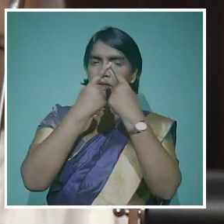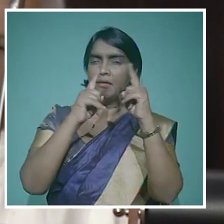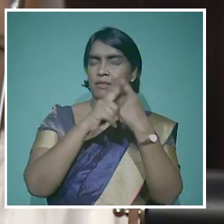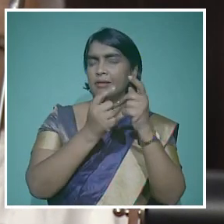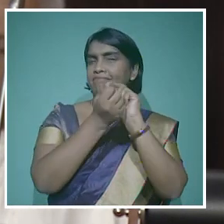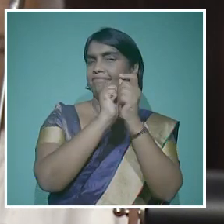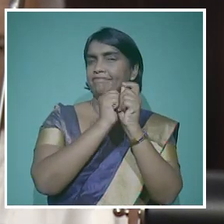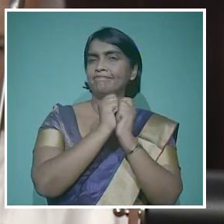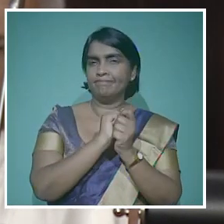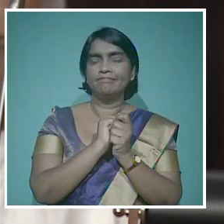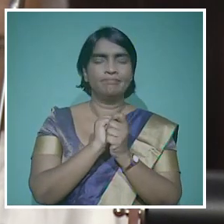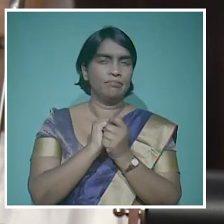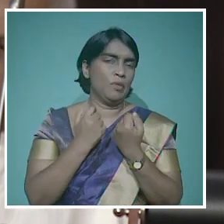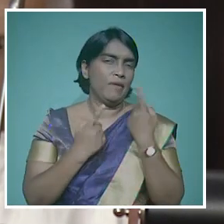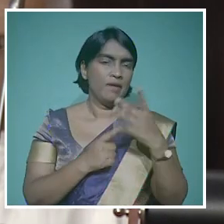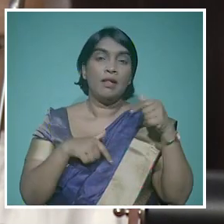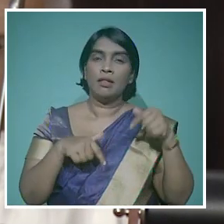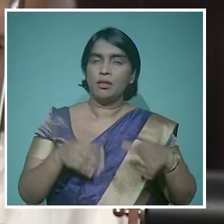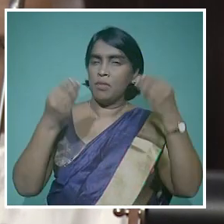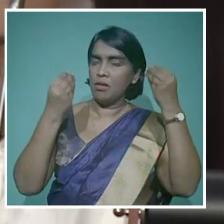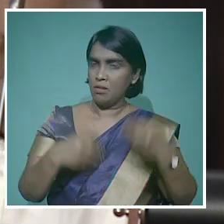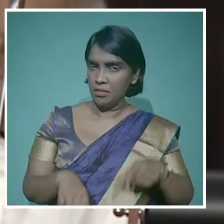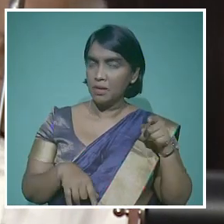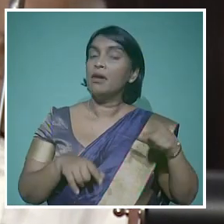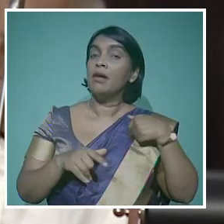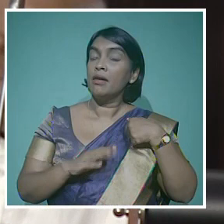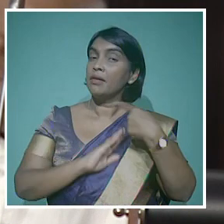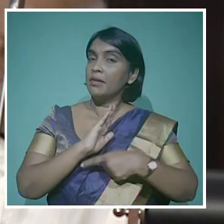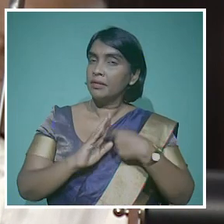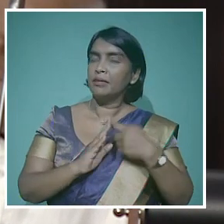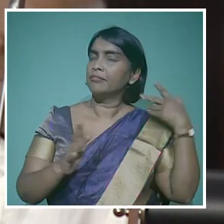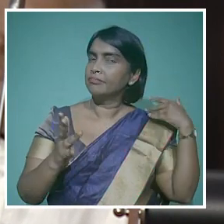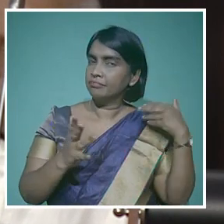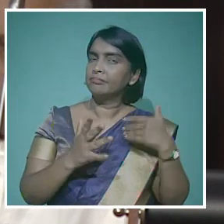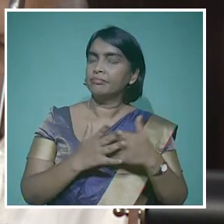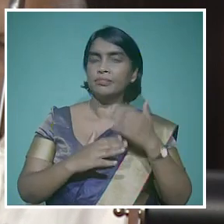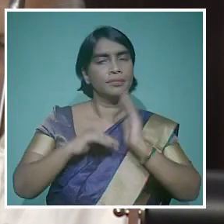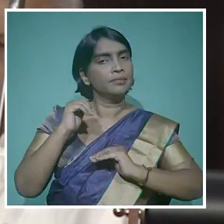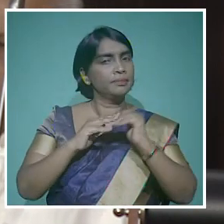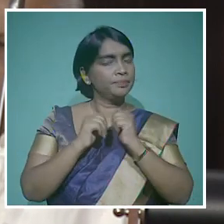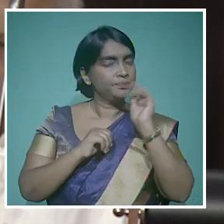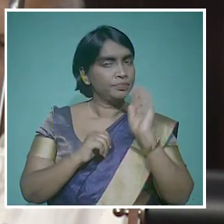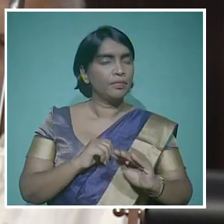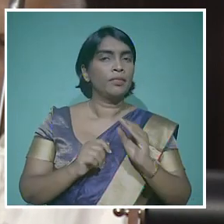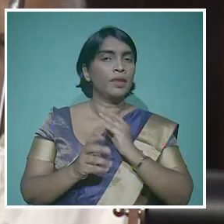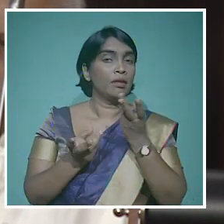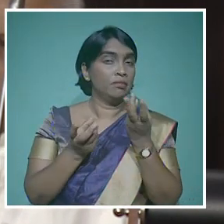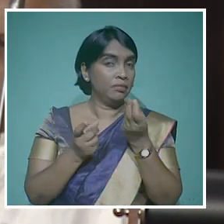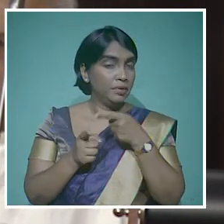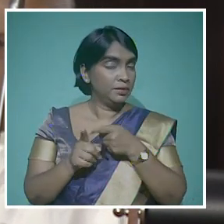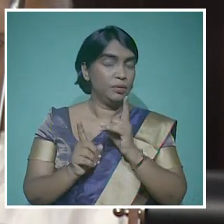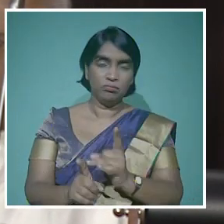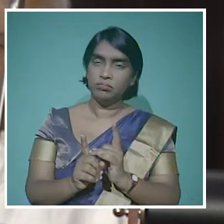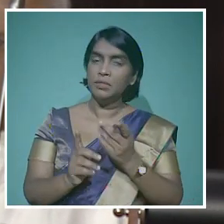විකෘතීන්ට ලක් කෙරුණු නිසා එය දැන් කඩා වැටිලා. අපේ රටේ කලක් ක්‍රියාත්මක වූ සංවෘත ආර්ථිකය සේම